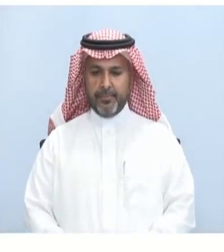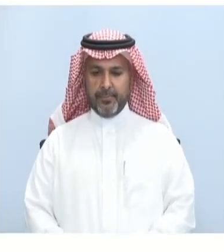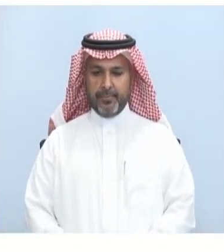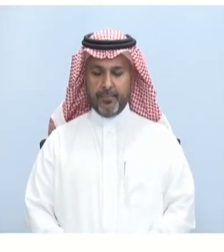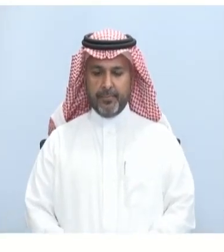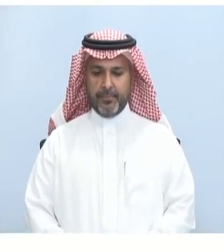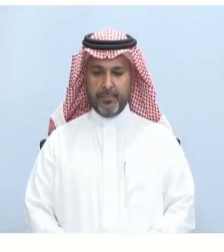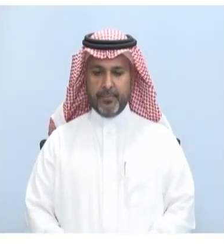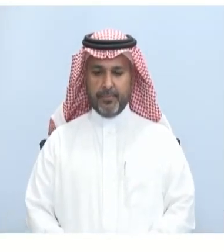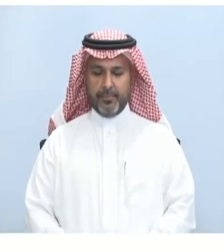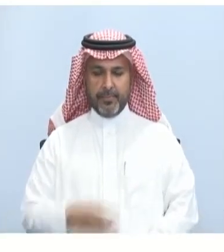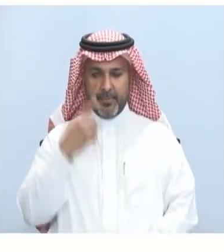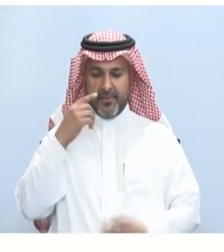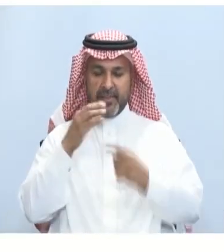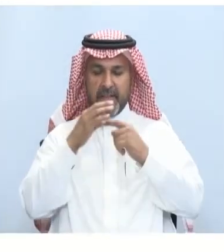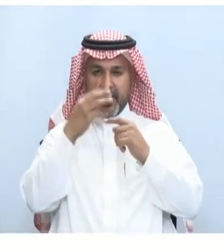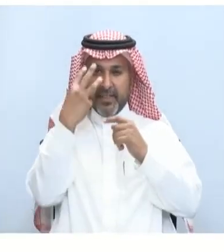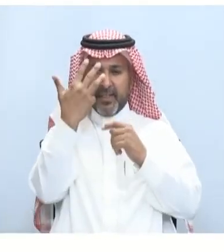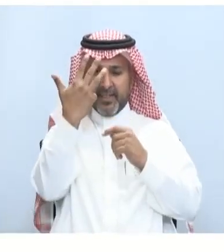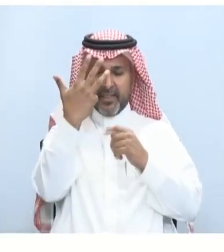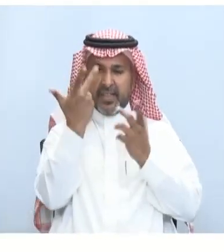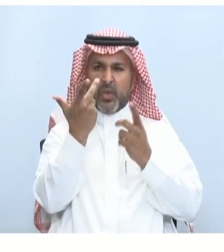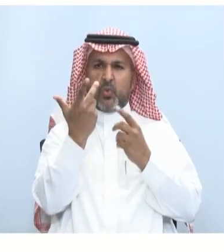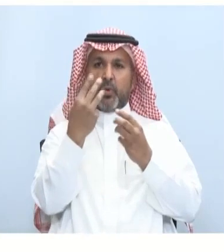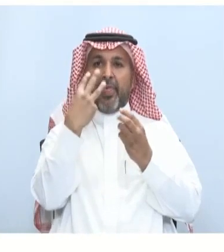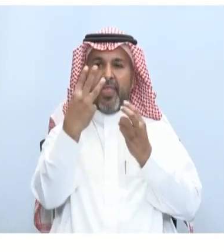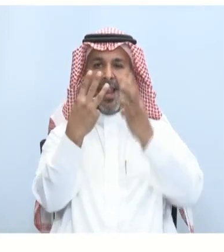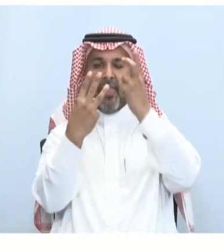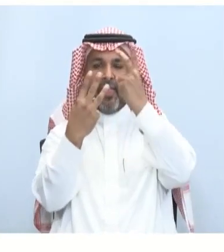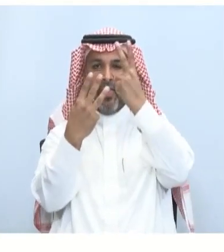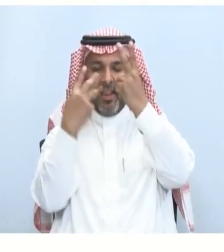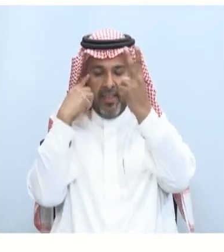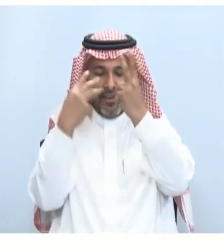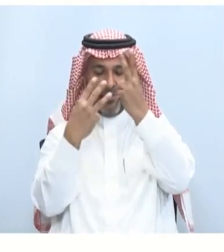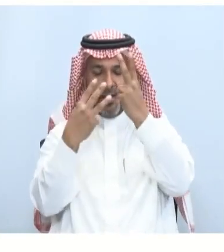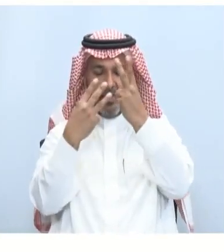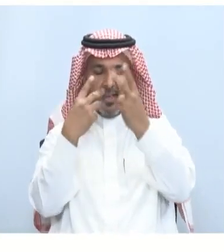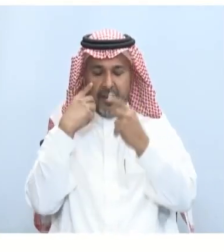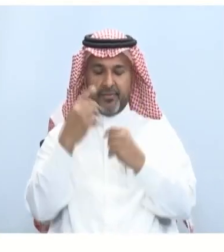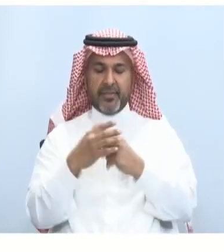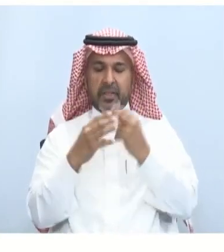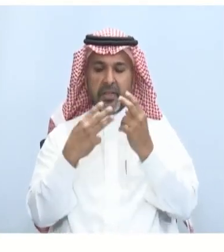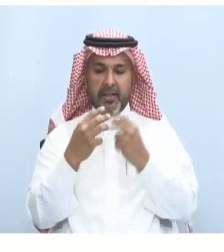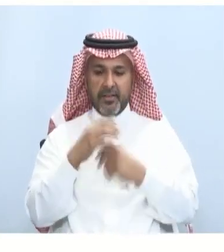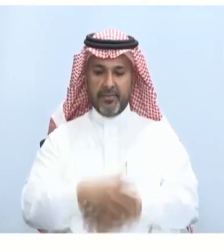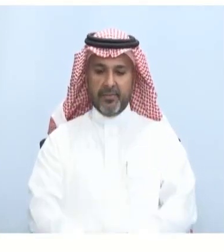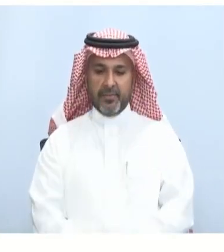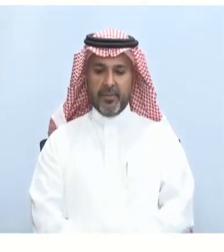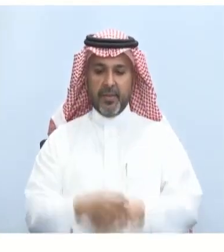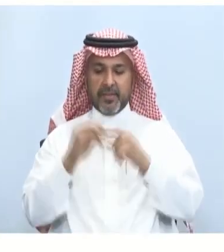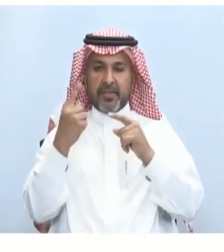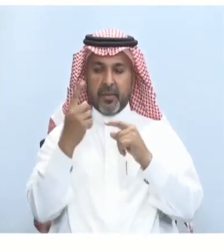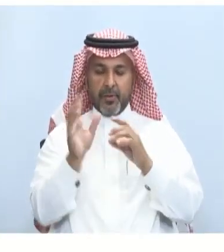اذا راح يكون عندي هنا ثلاثه في جذر سالب اثنين جذر السالب واحد راح يطلع باي